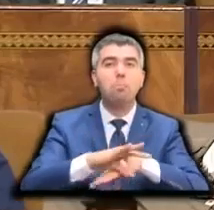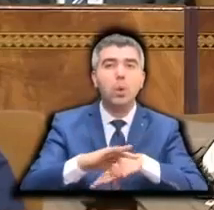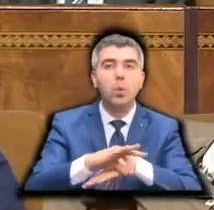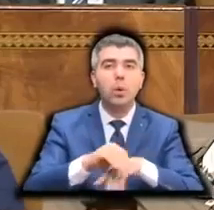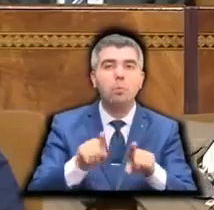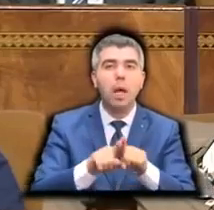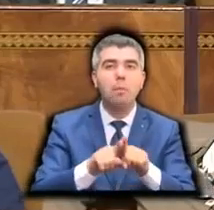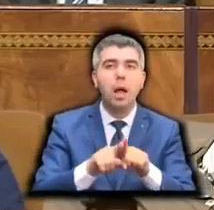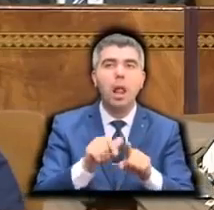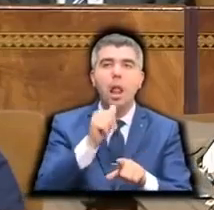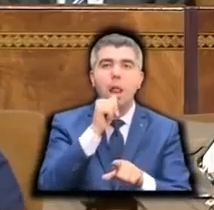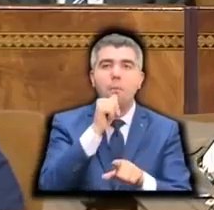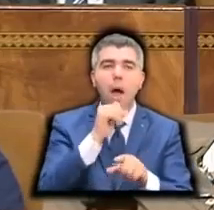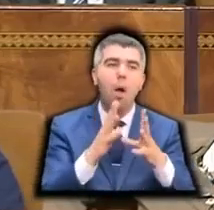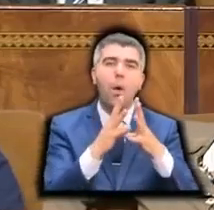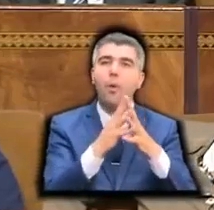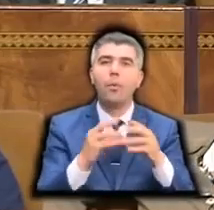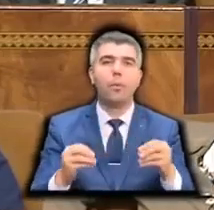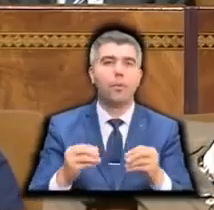الماء. جا